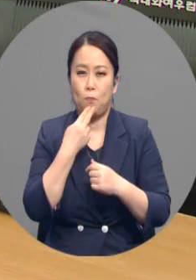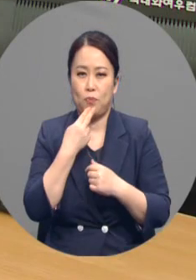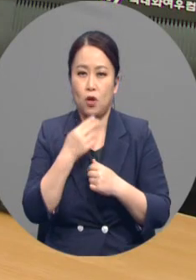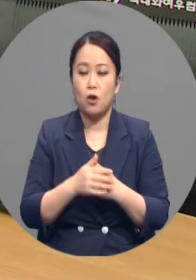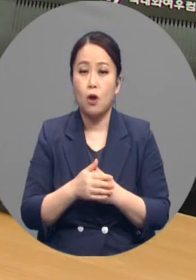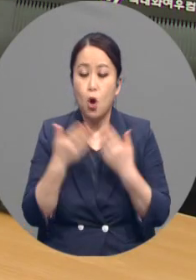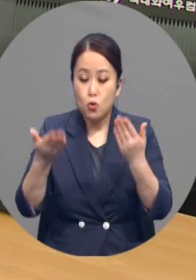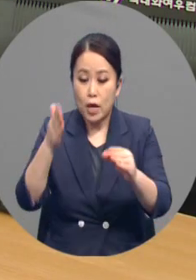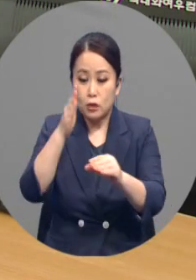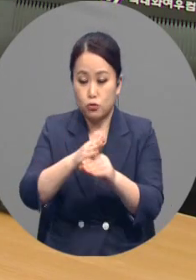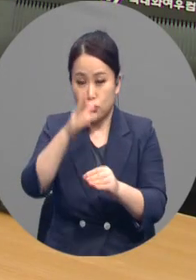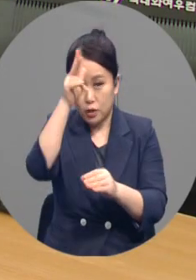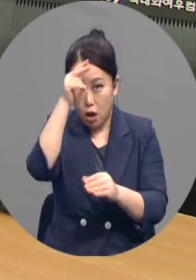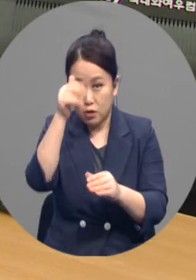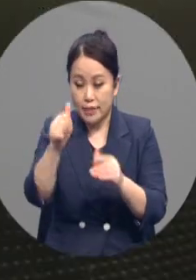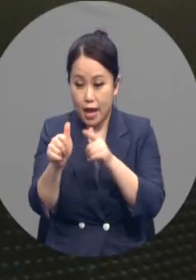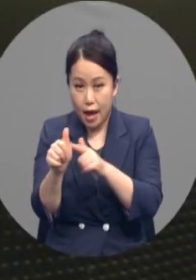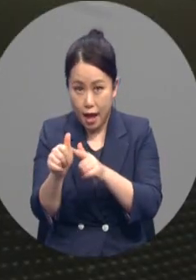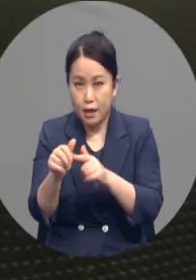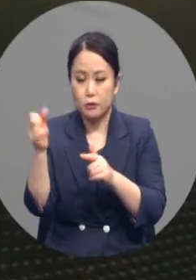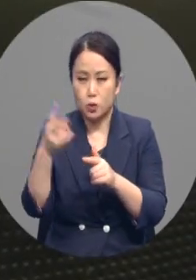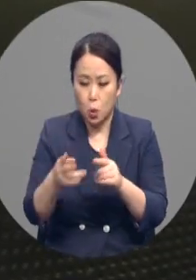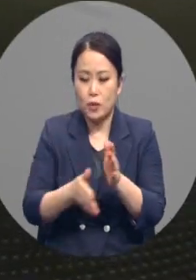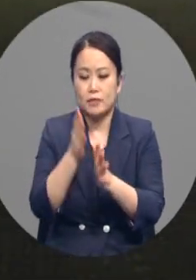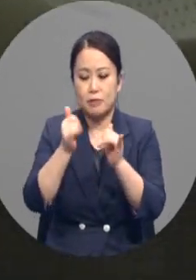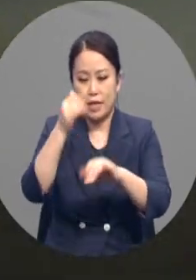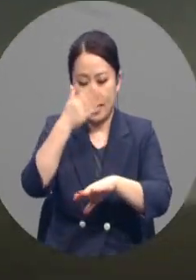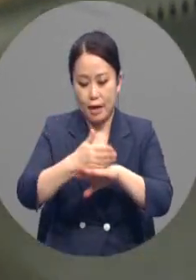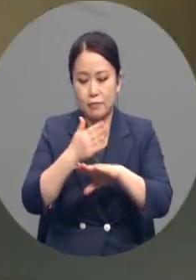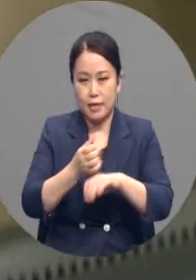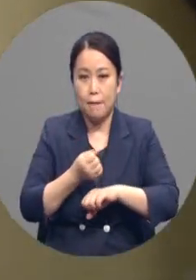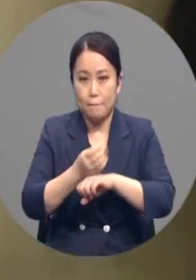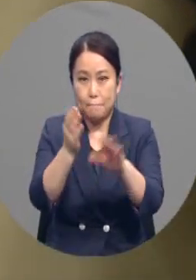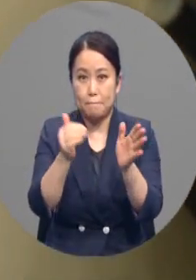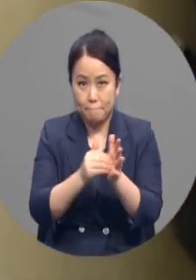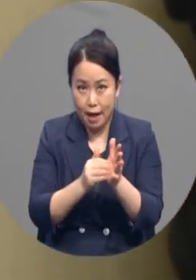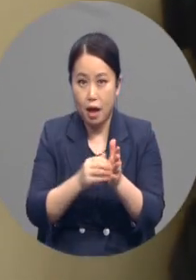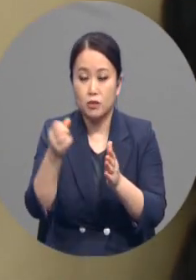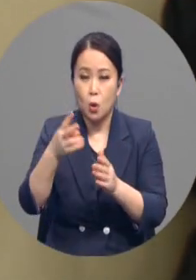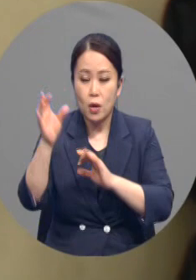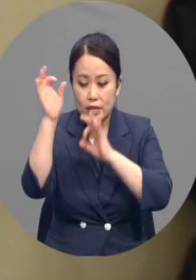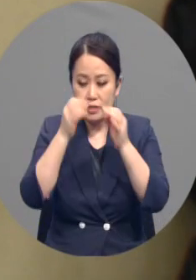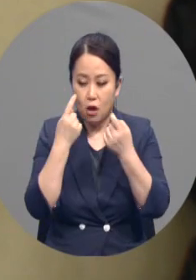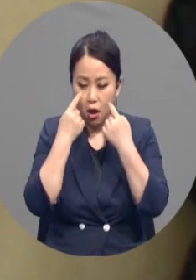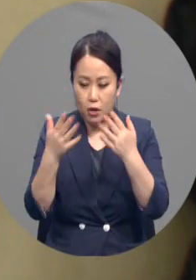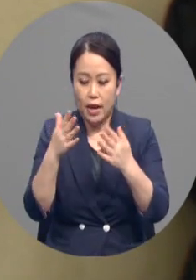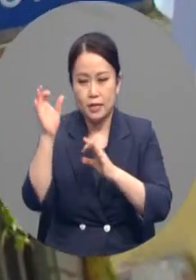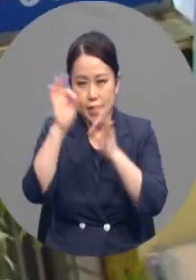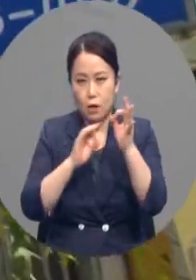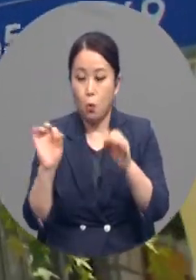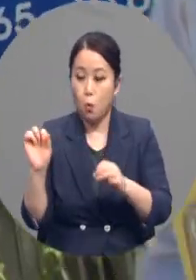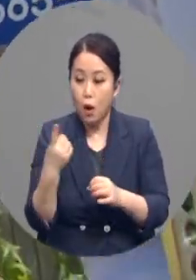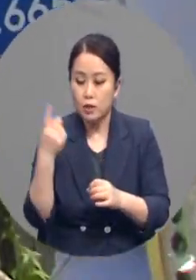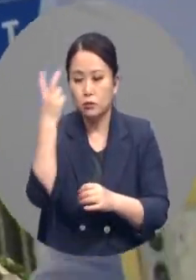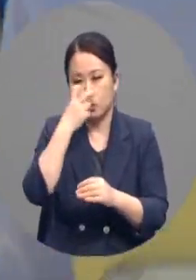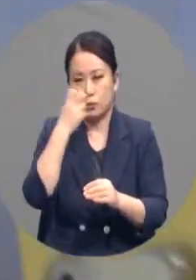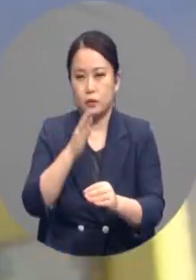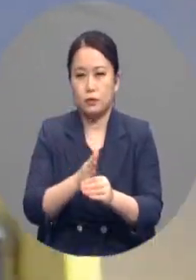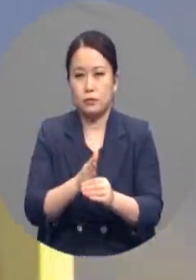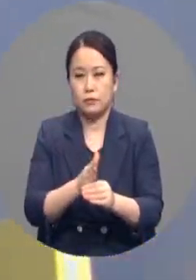후조 에 나선 박경 장과 시민들에게 감사의 뜻을 전하는 한편 정확한 사고 경위를 조사하고 있습니다